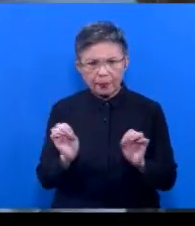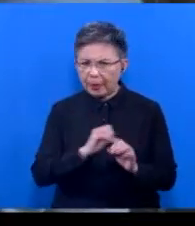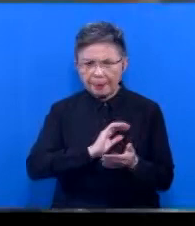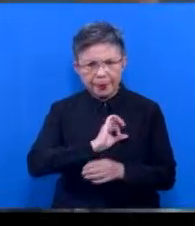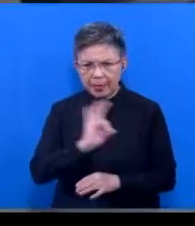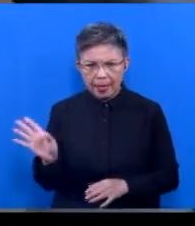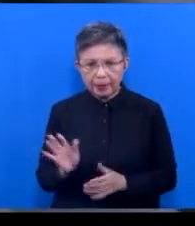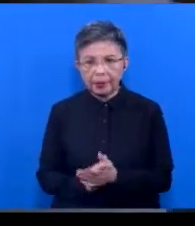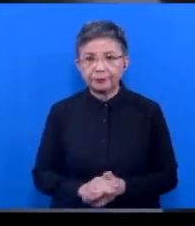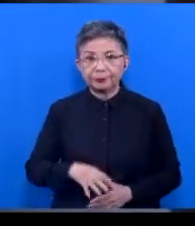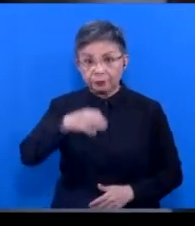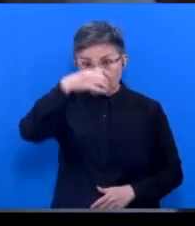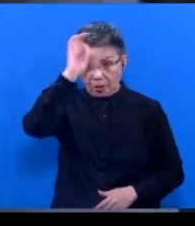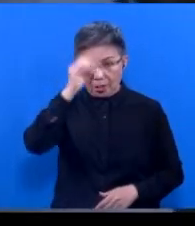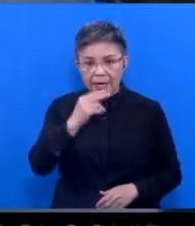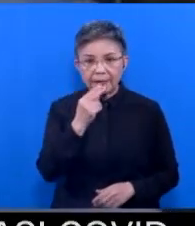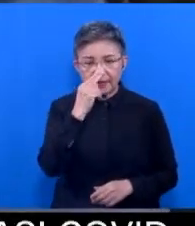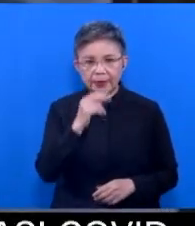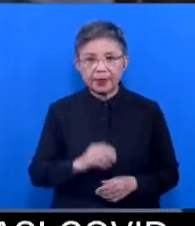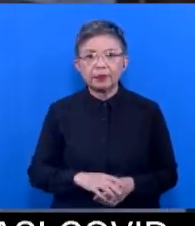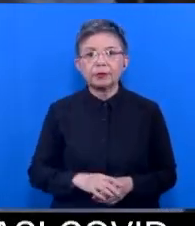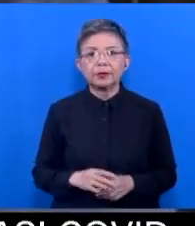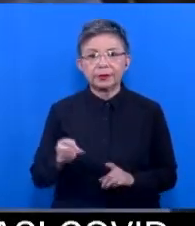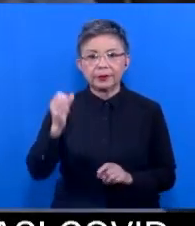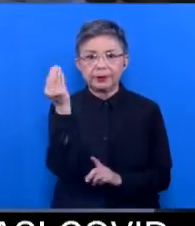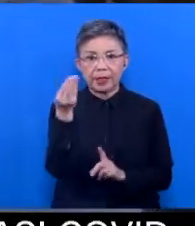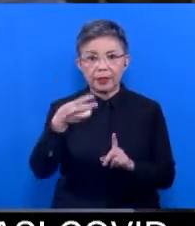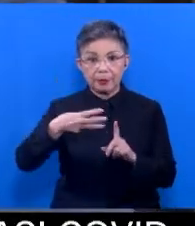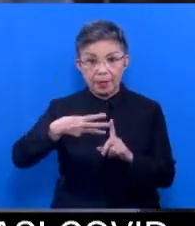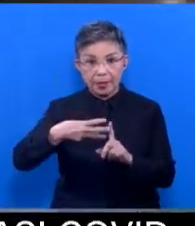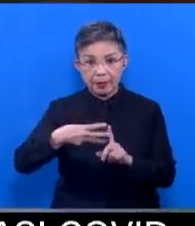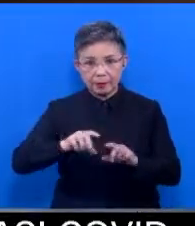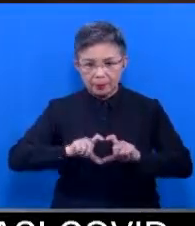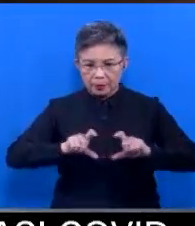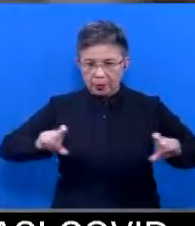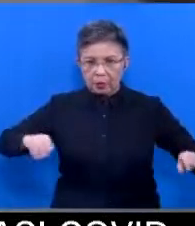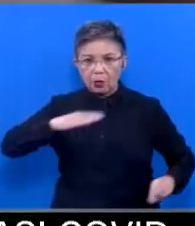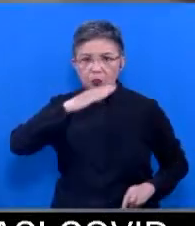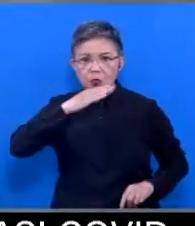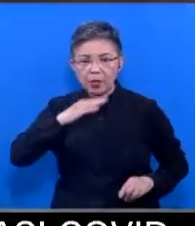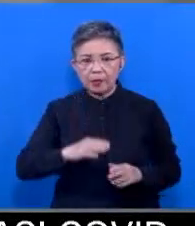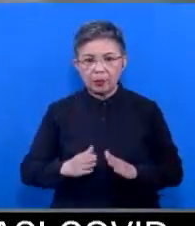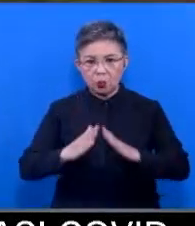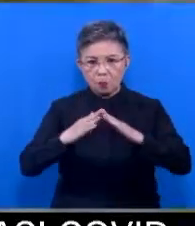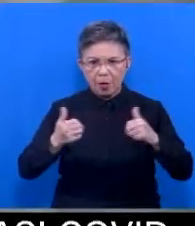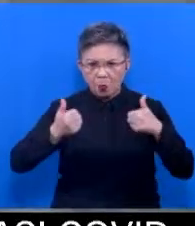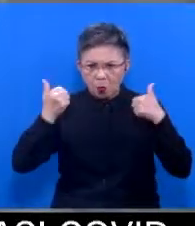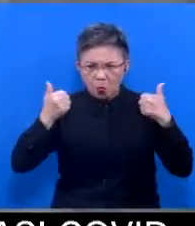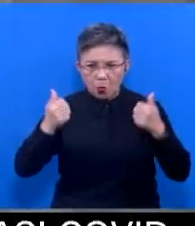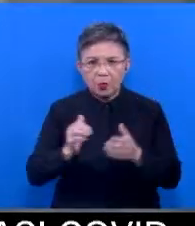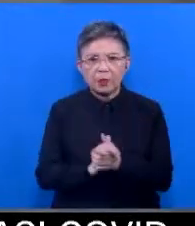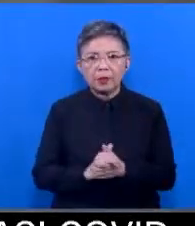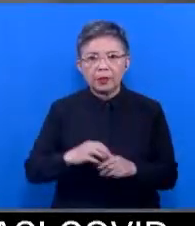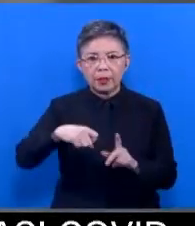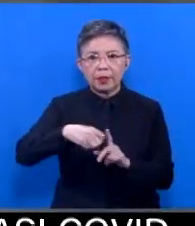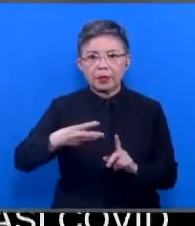Selasa sore, personel unit Reskrim Polsek Kebon Jeruk, Jakarta Barat memasang garis polisi di rumah mewah di Jalan Kedoya Raya, Kebon Jeruk,